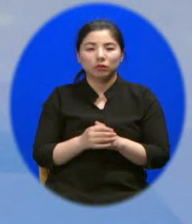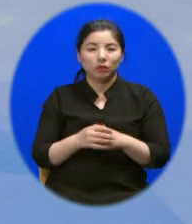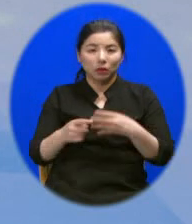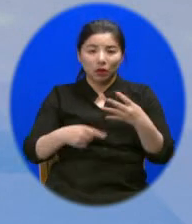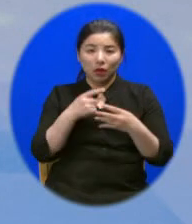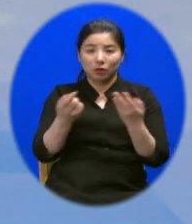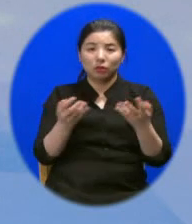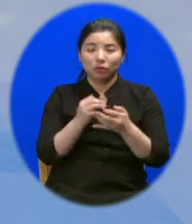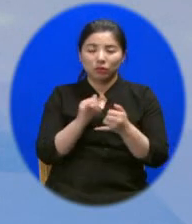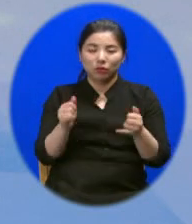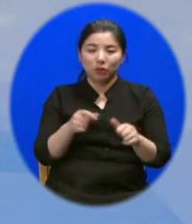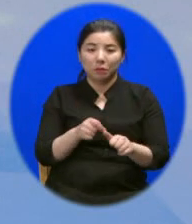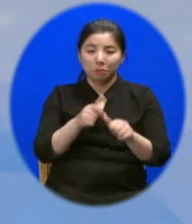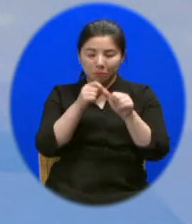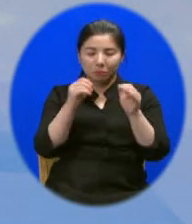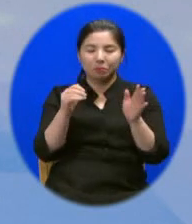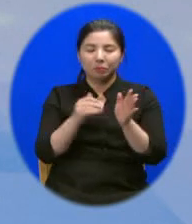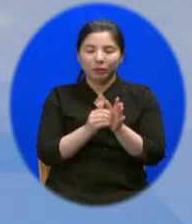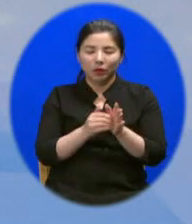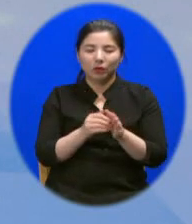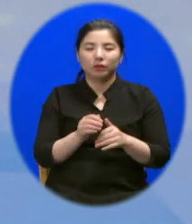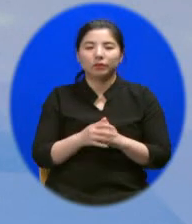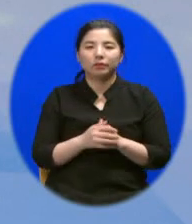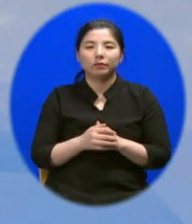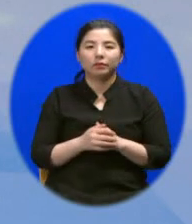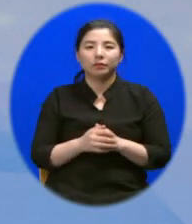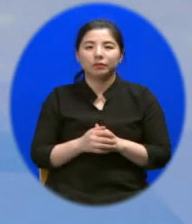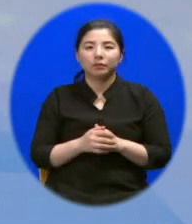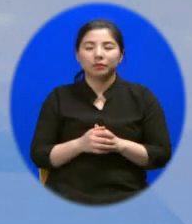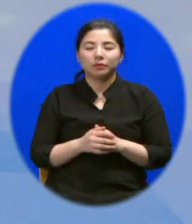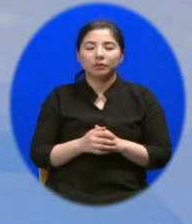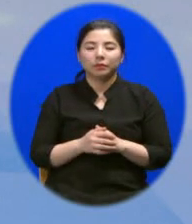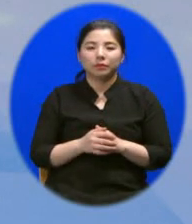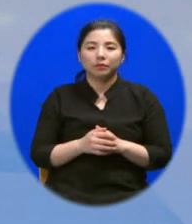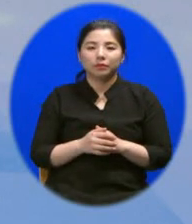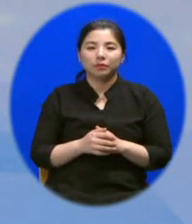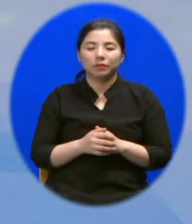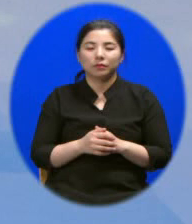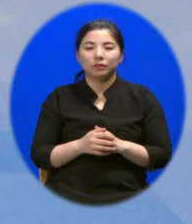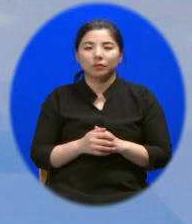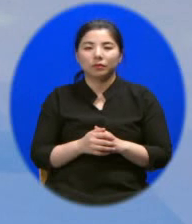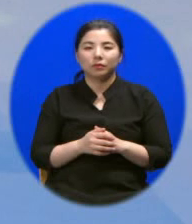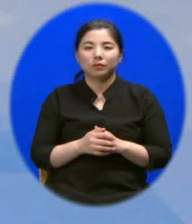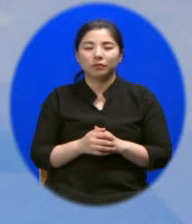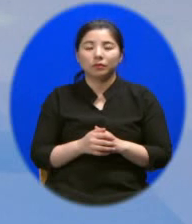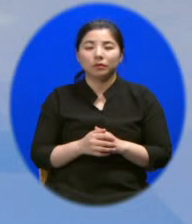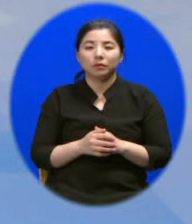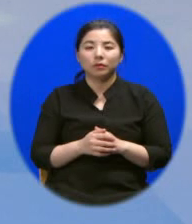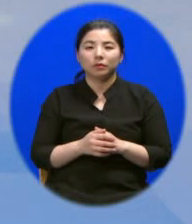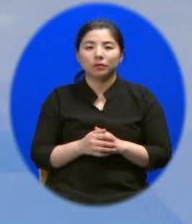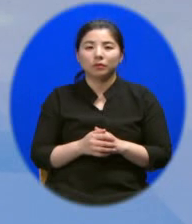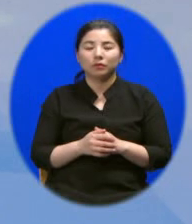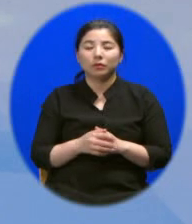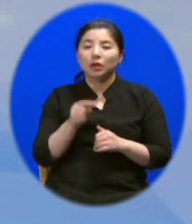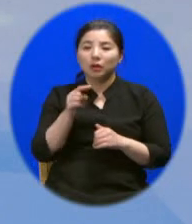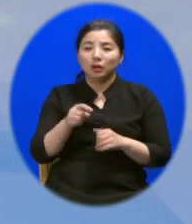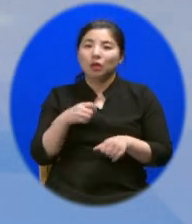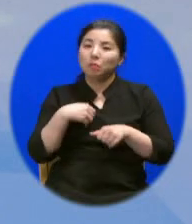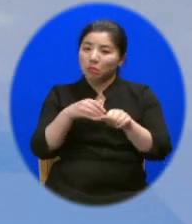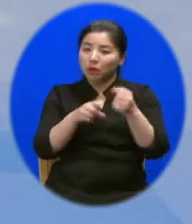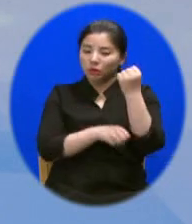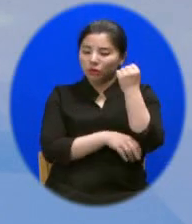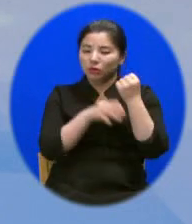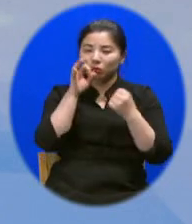근로자가 고용된 것으로 통계는 밝히고 있습니다 아 그리고 이 배정 기준 에